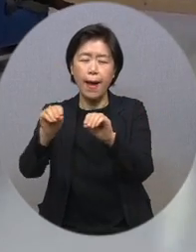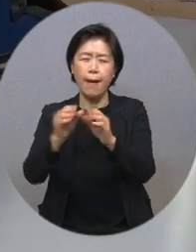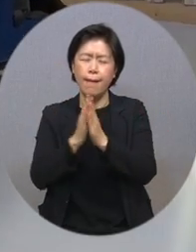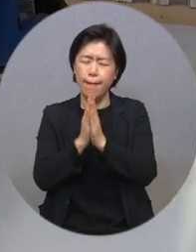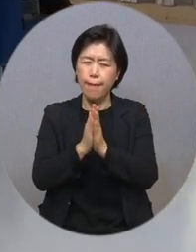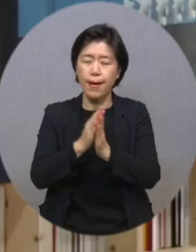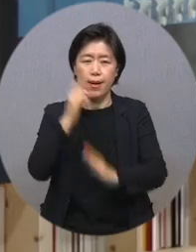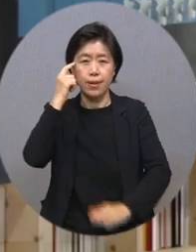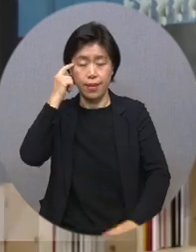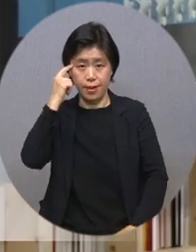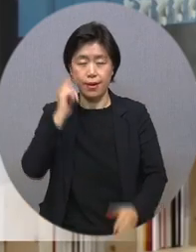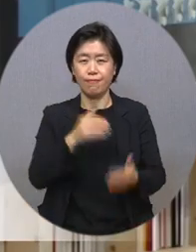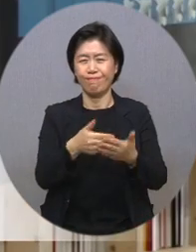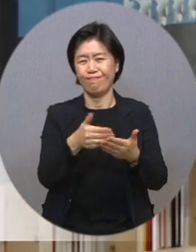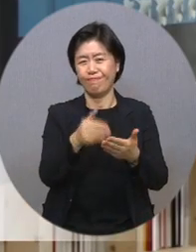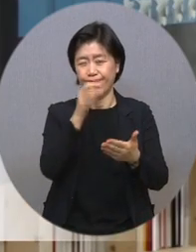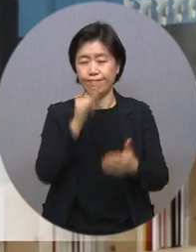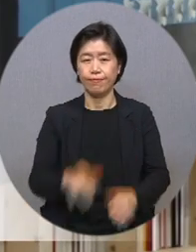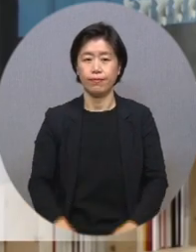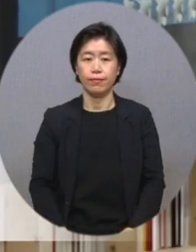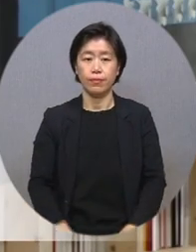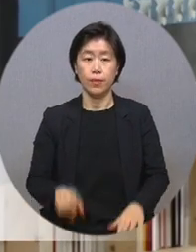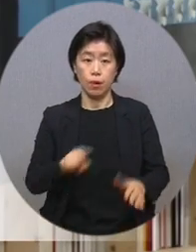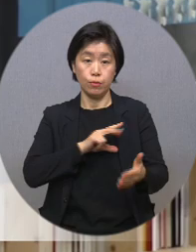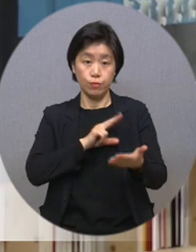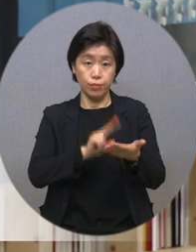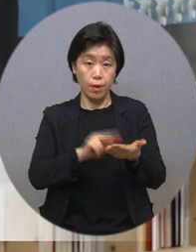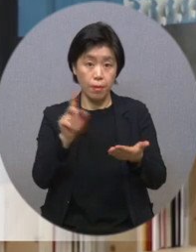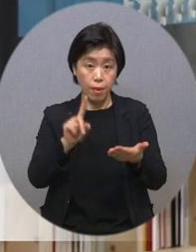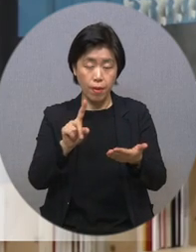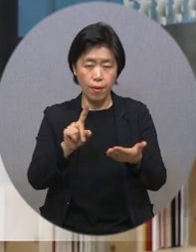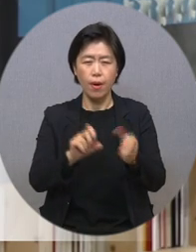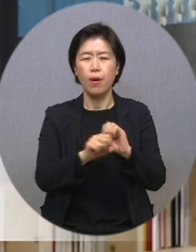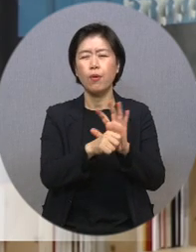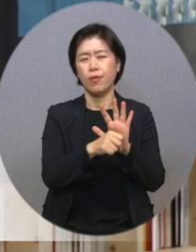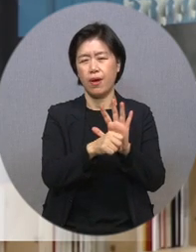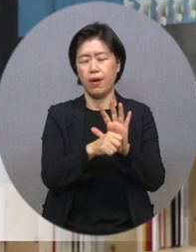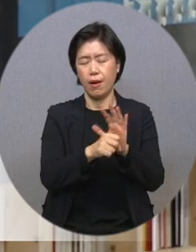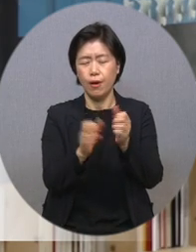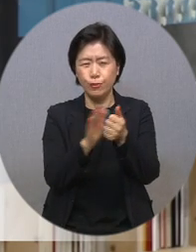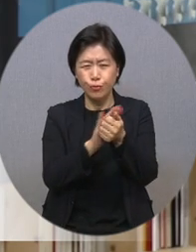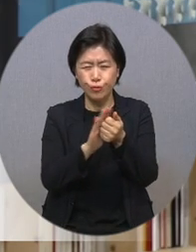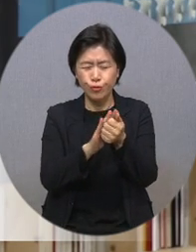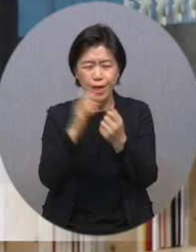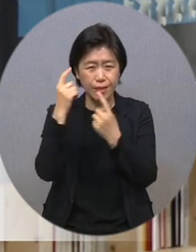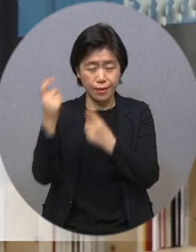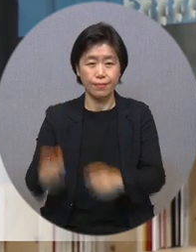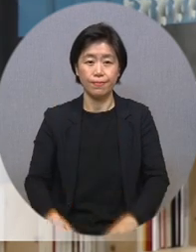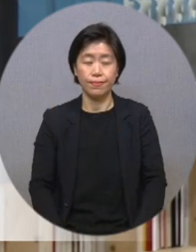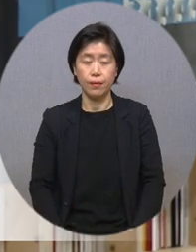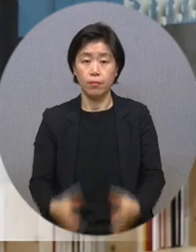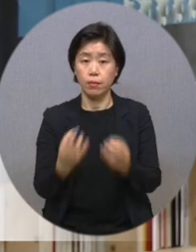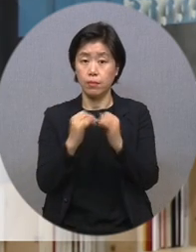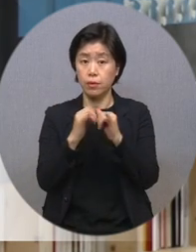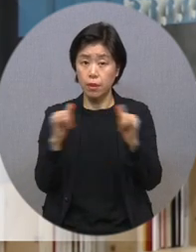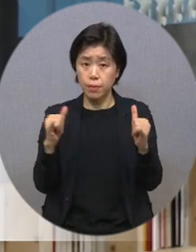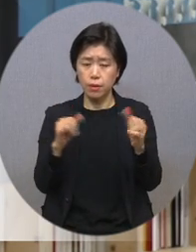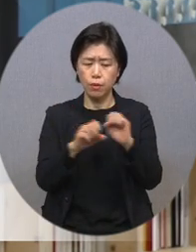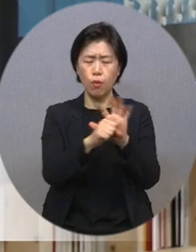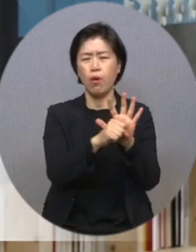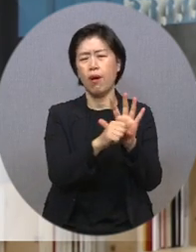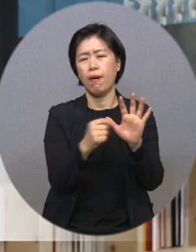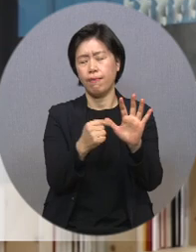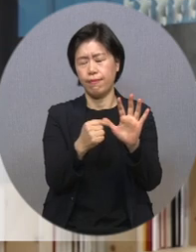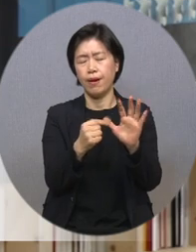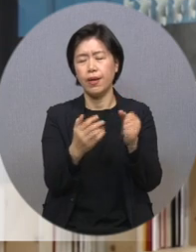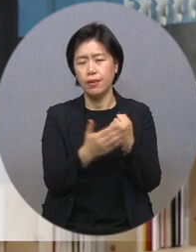형상화했습니다. 이번 전시의 주제는 코로나 위령 전시입니다. 많은 사람들이 코로나